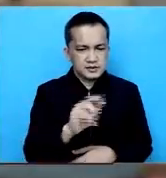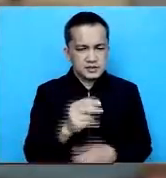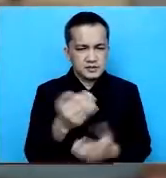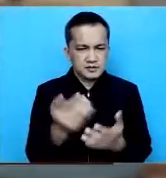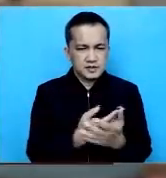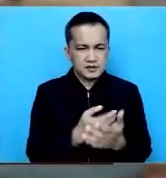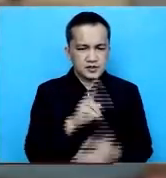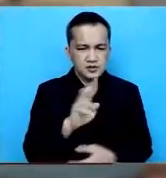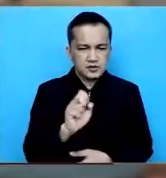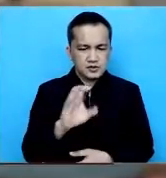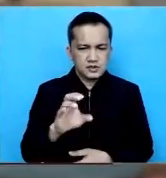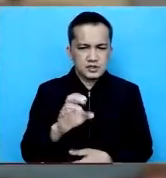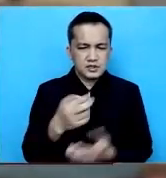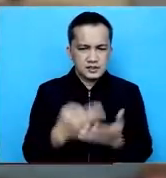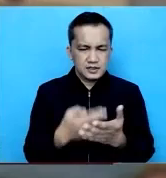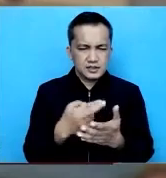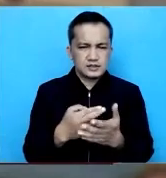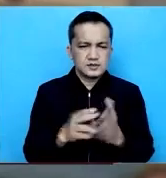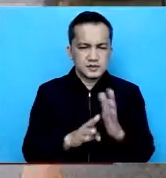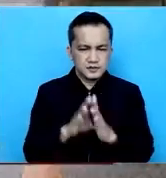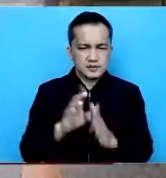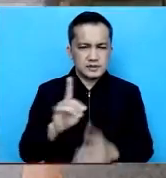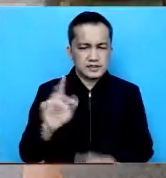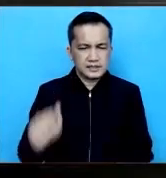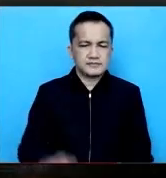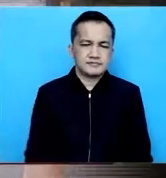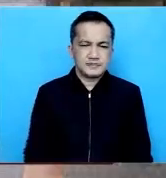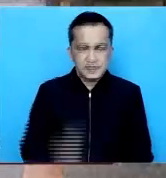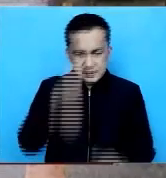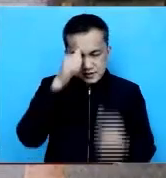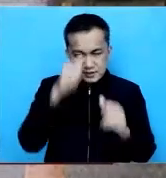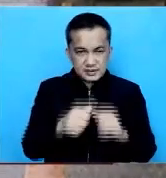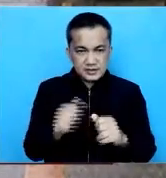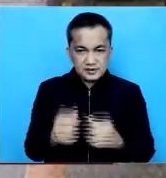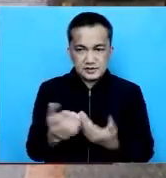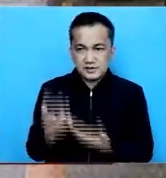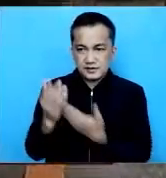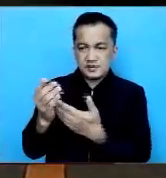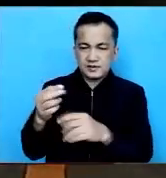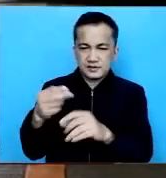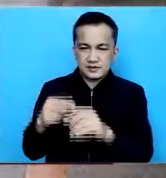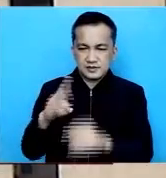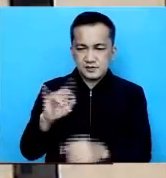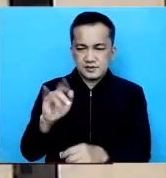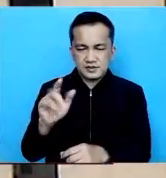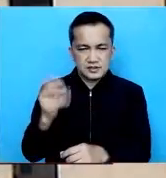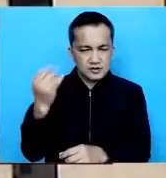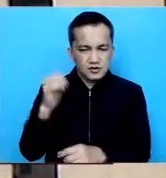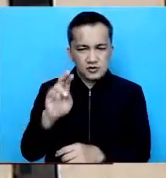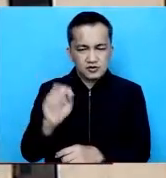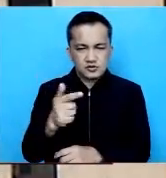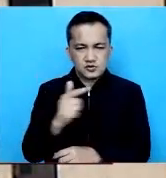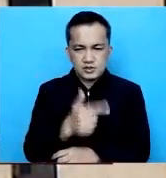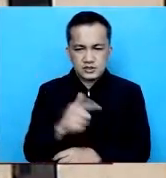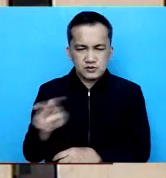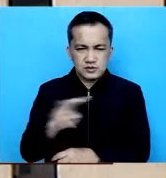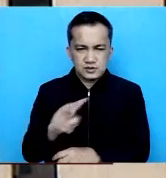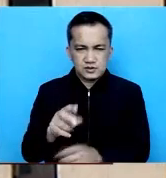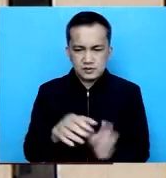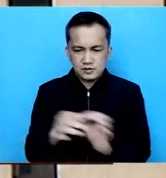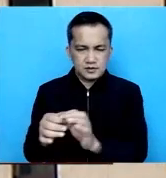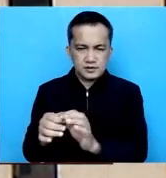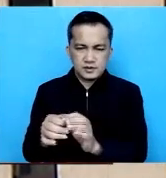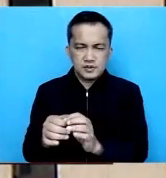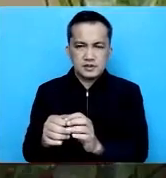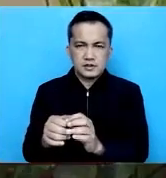for Rice Industry Development ng DA. Matatandang naghain ng resignation si Sebastian noong August 2022 matapos madawit sa naudlot